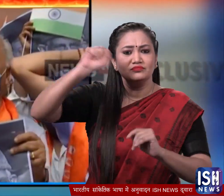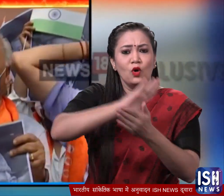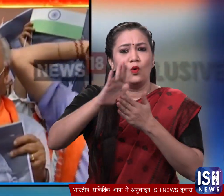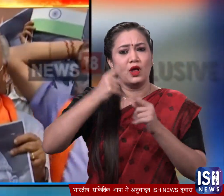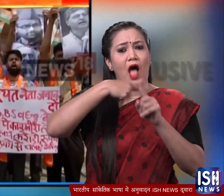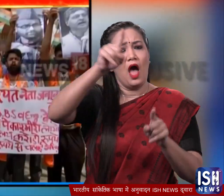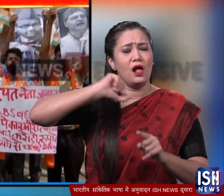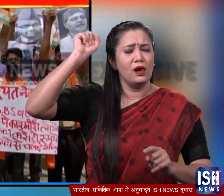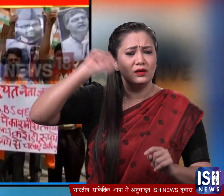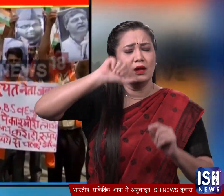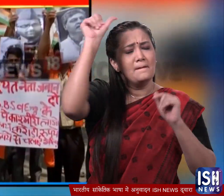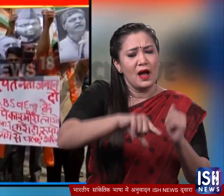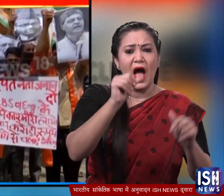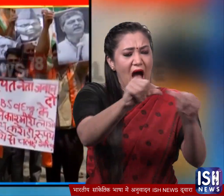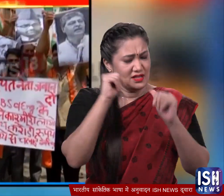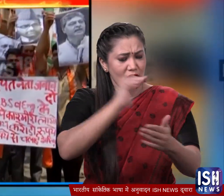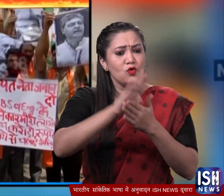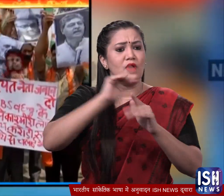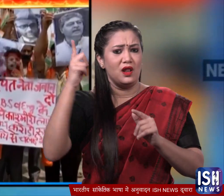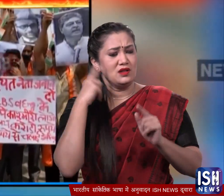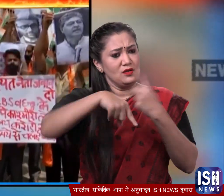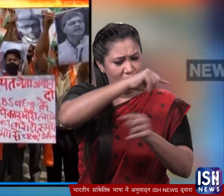के खिलाफ नारेबाजी की।